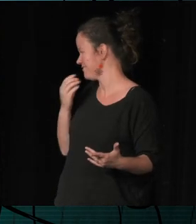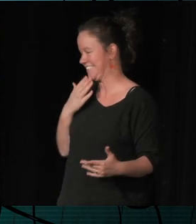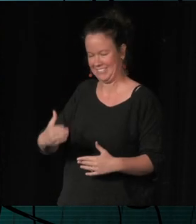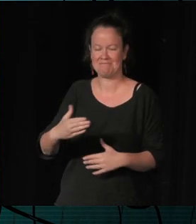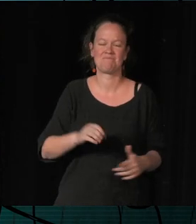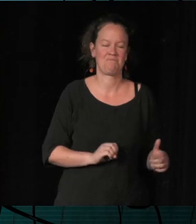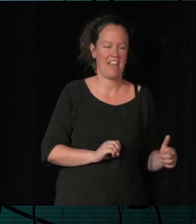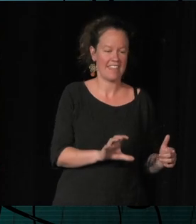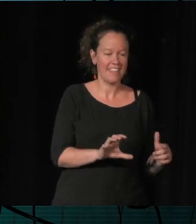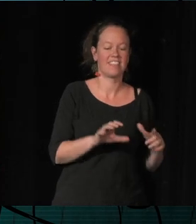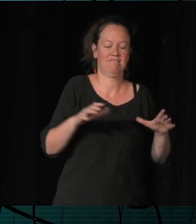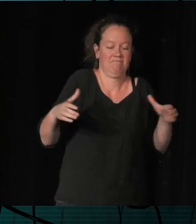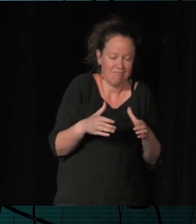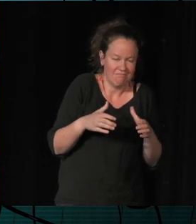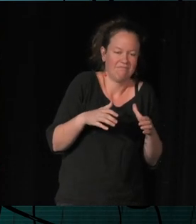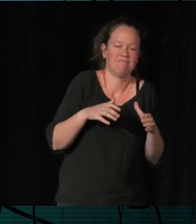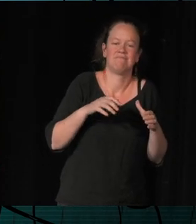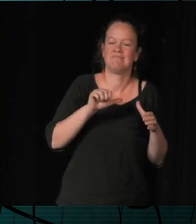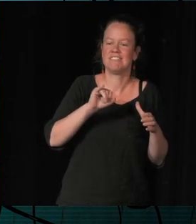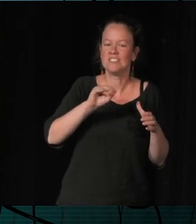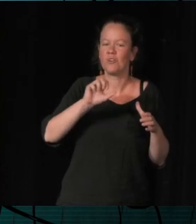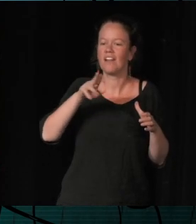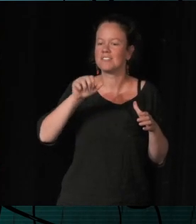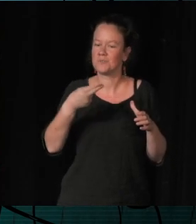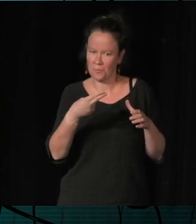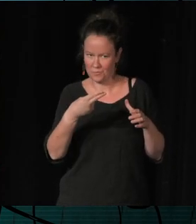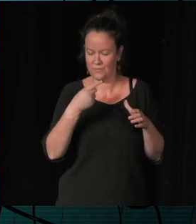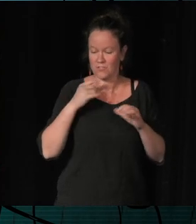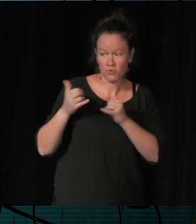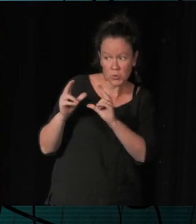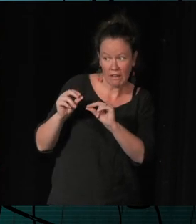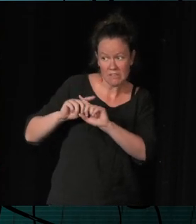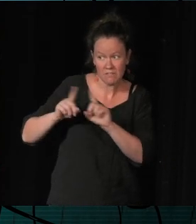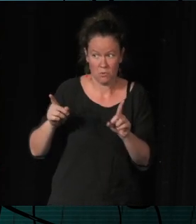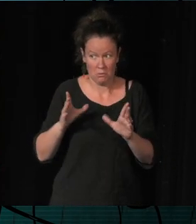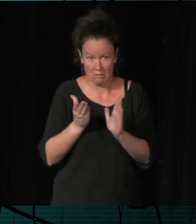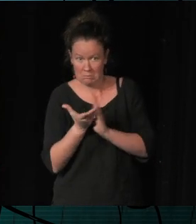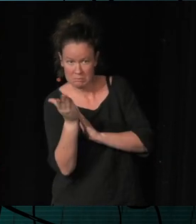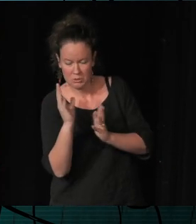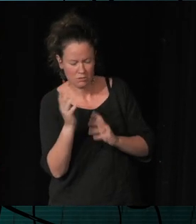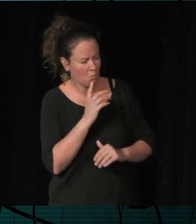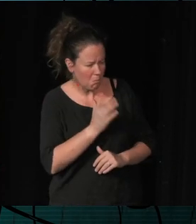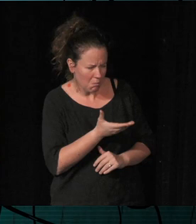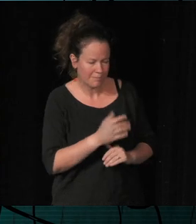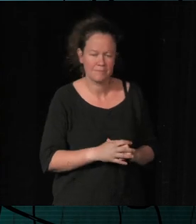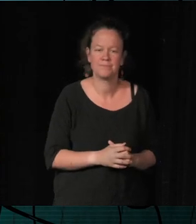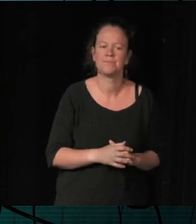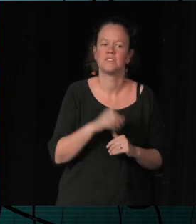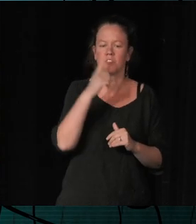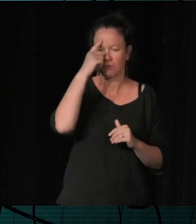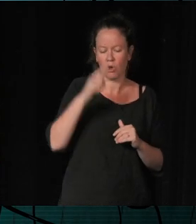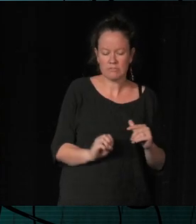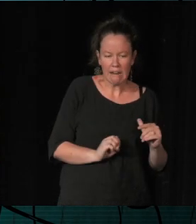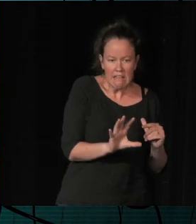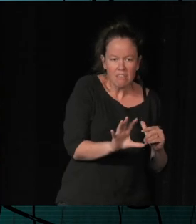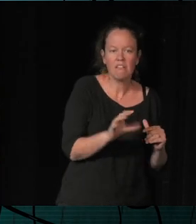un jeu sorti en 2015, bon, qui n'est pas un jeu narratif à proprement parler, donc désolé si je sors un petit peu du champ. Mais c'est vrai qu'il est intéressant parce que forcément, on pense Alien, on